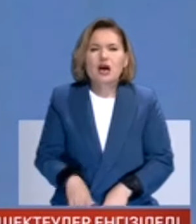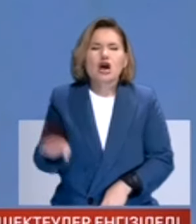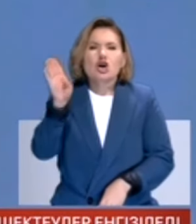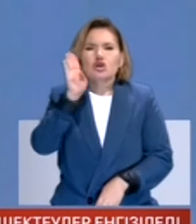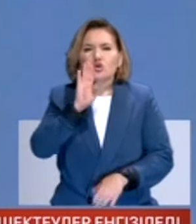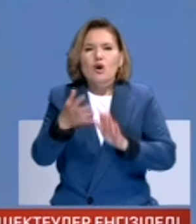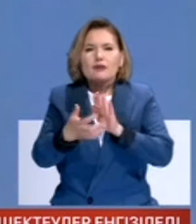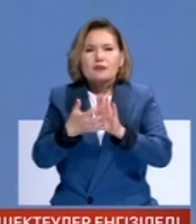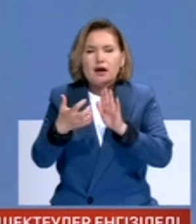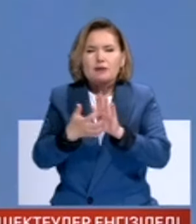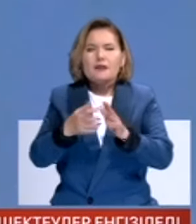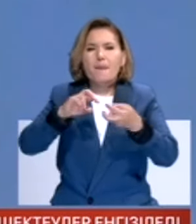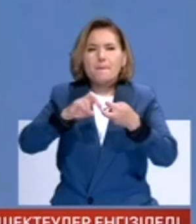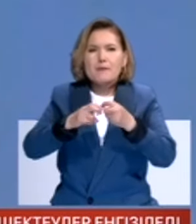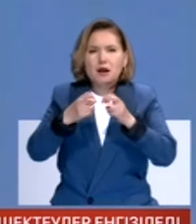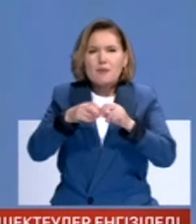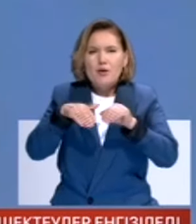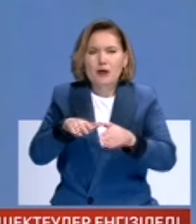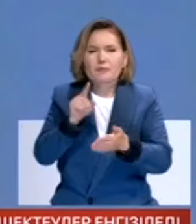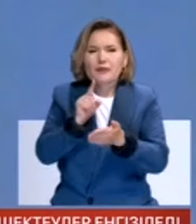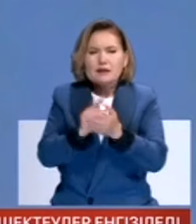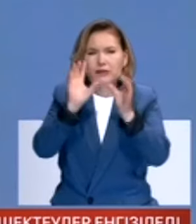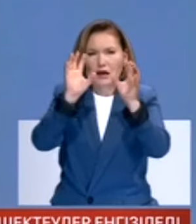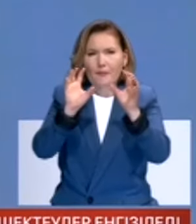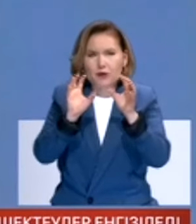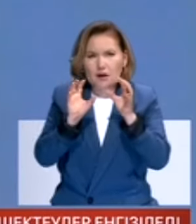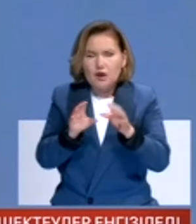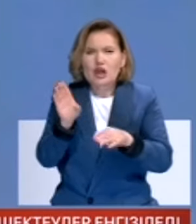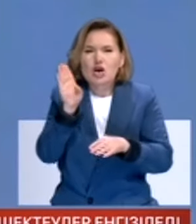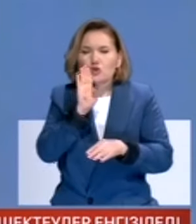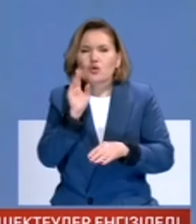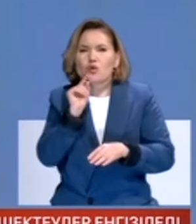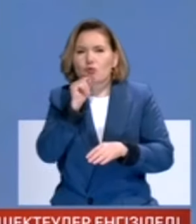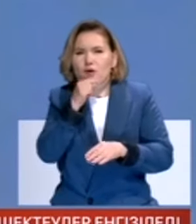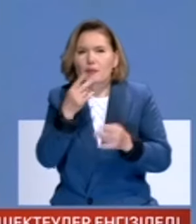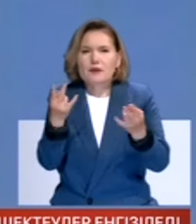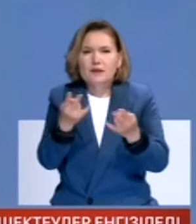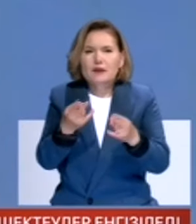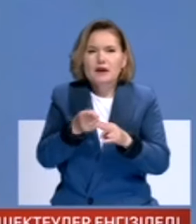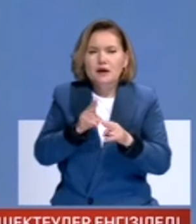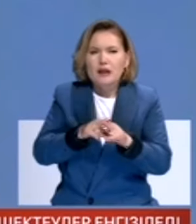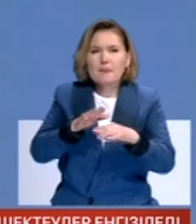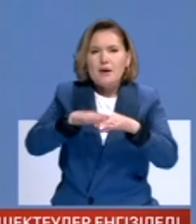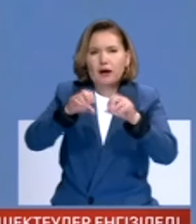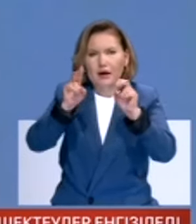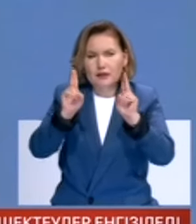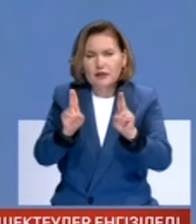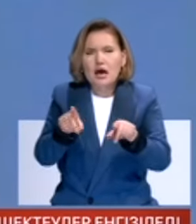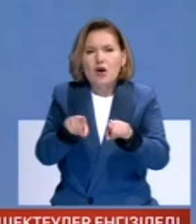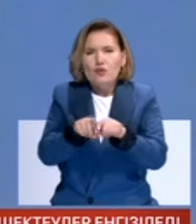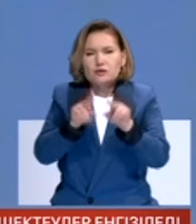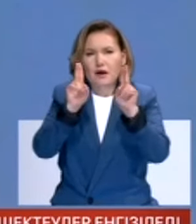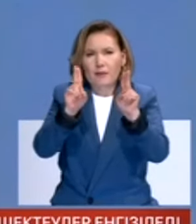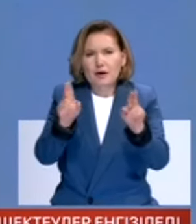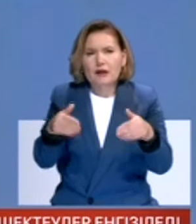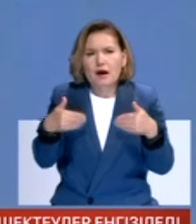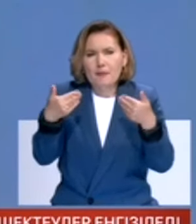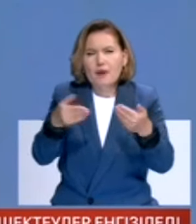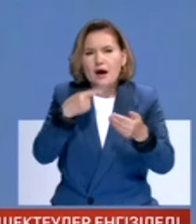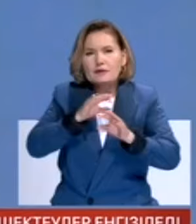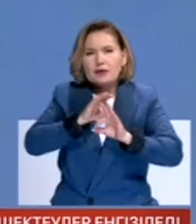Су тапшылығын болдырмау үшін тиісті заңға су қолдану нормасын енгізу қажет. Сала мамандары осындай ұсыныс айтып